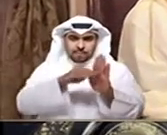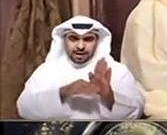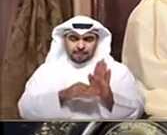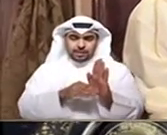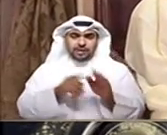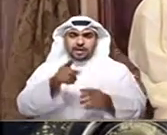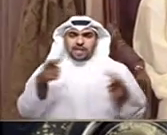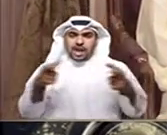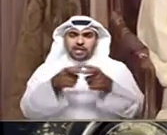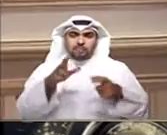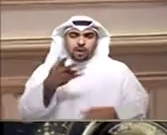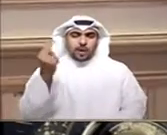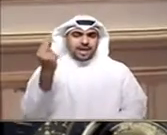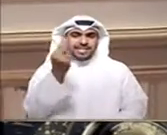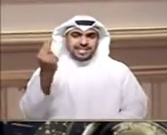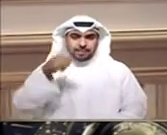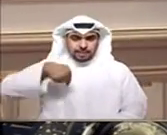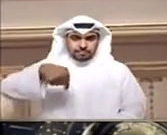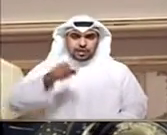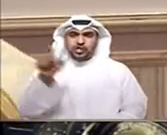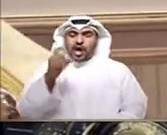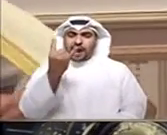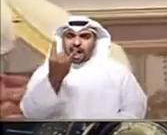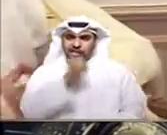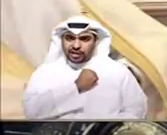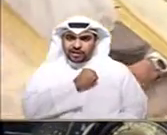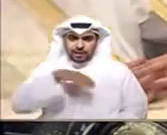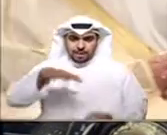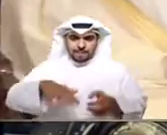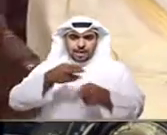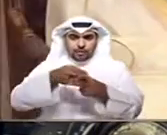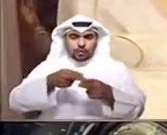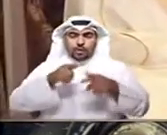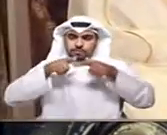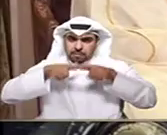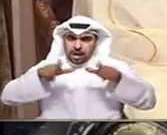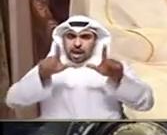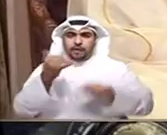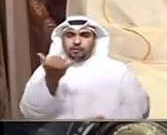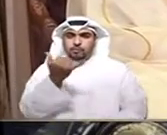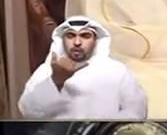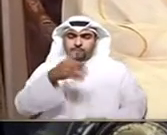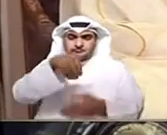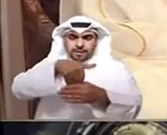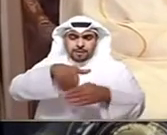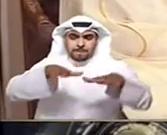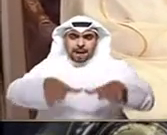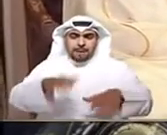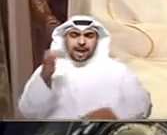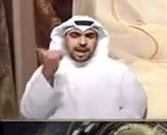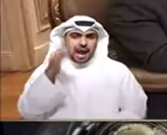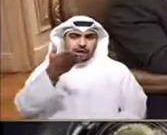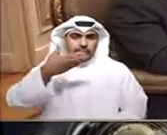المقبل. وأكد الجانبان أهمية توحيد المواقف البرلمانية العربية في كل الاستحقاقات البرلمانية